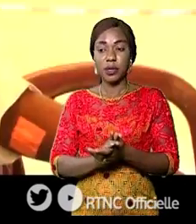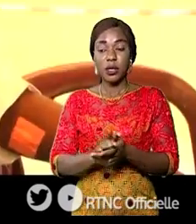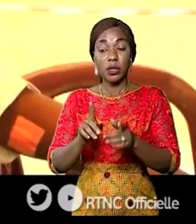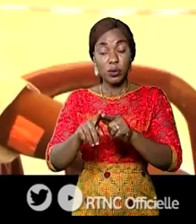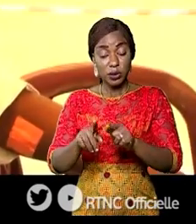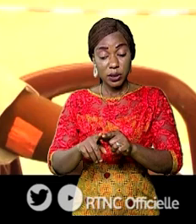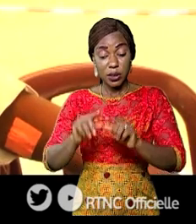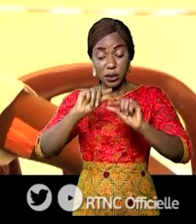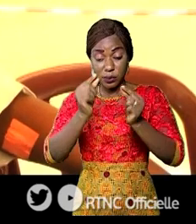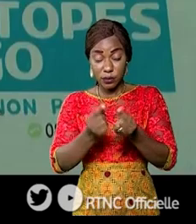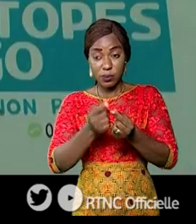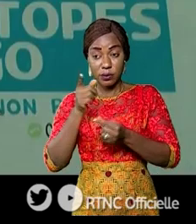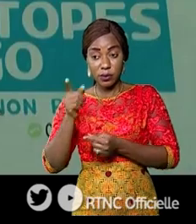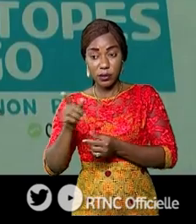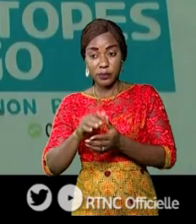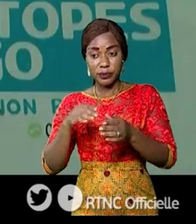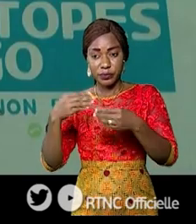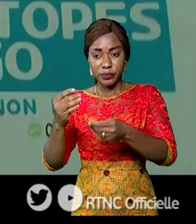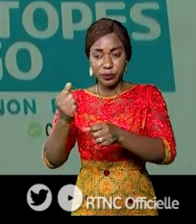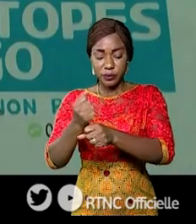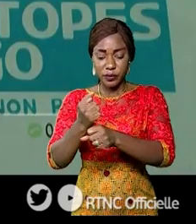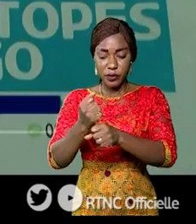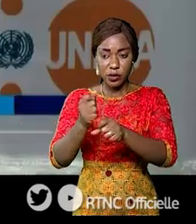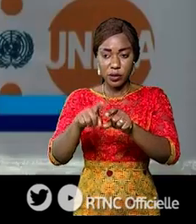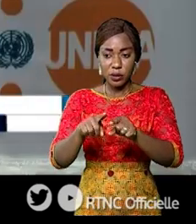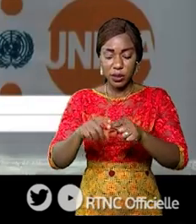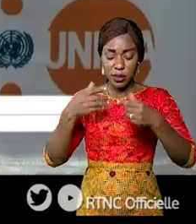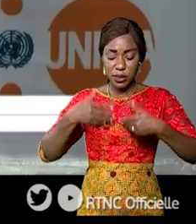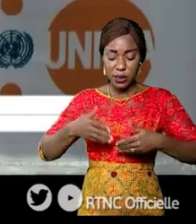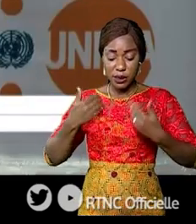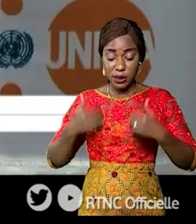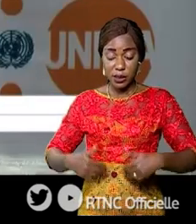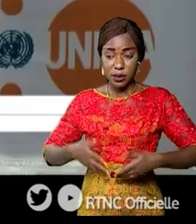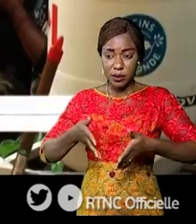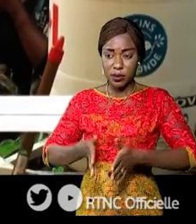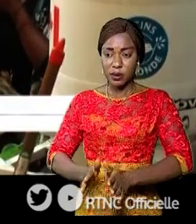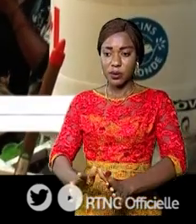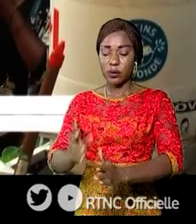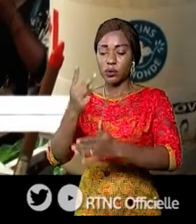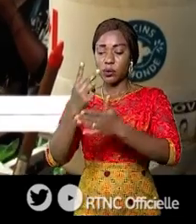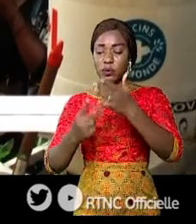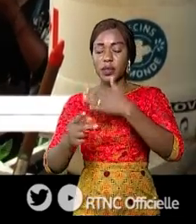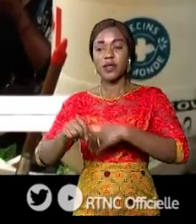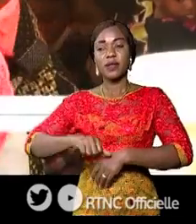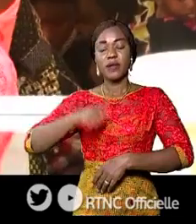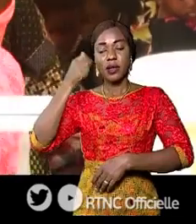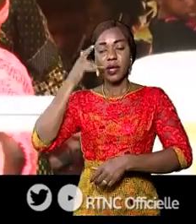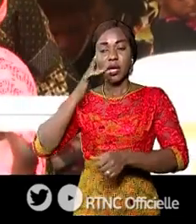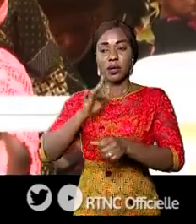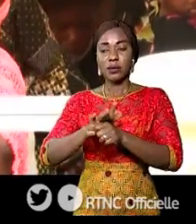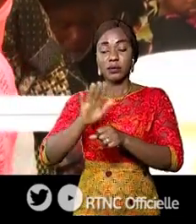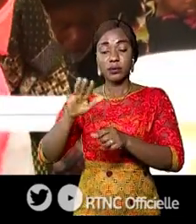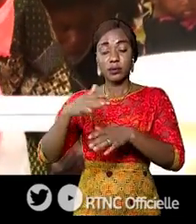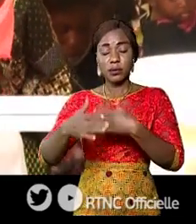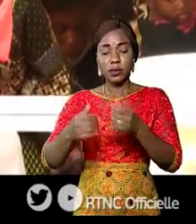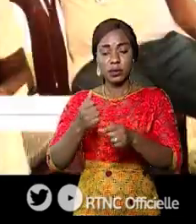cette structure qui offre des services de contraception et de santé reproductive au couple, dit être fier d'accomplir sa tâche à